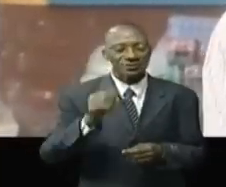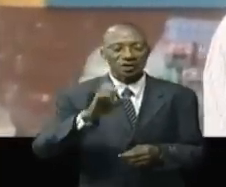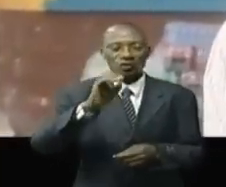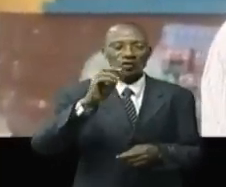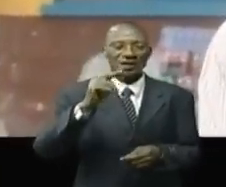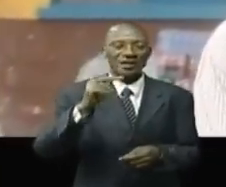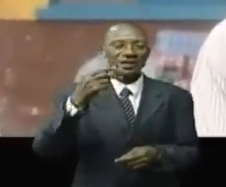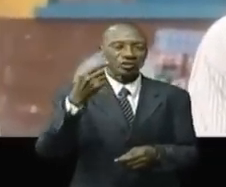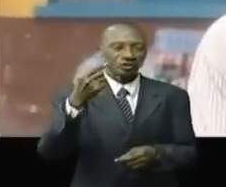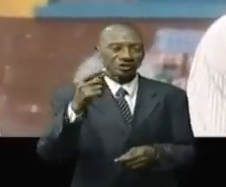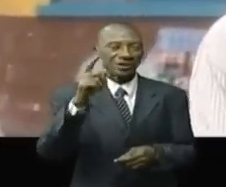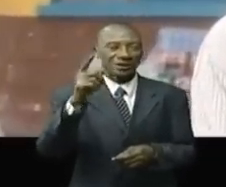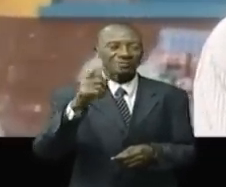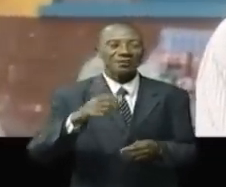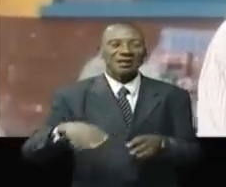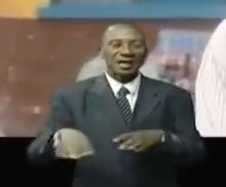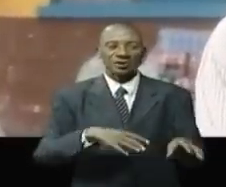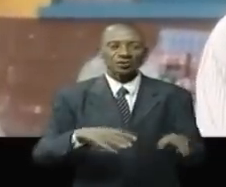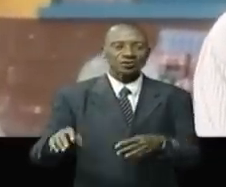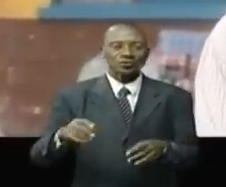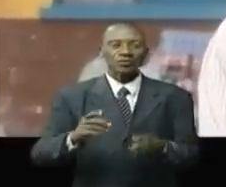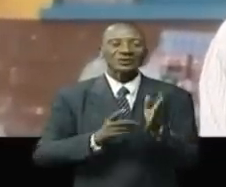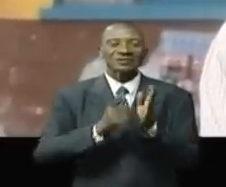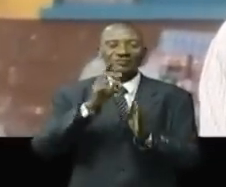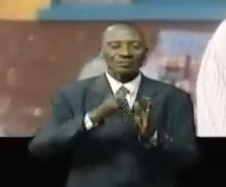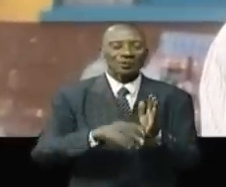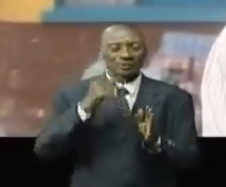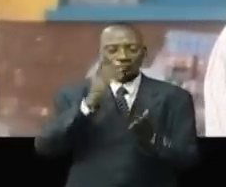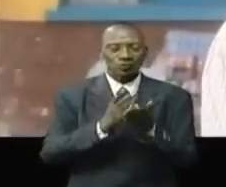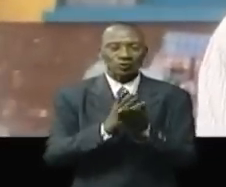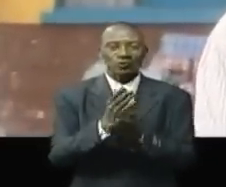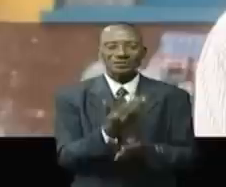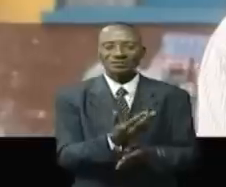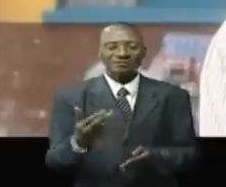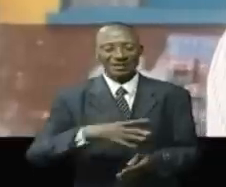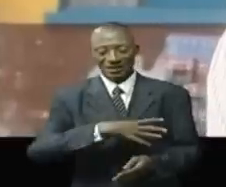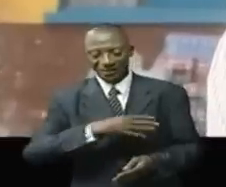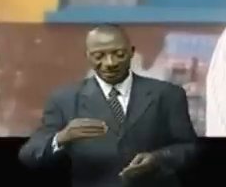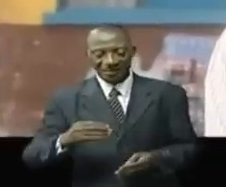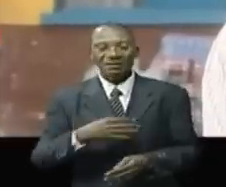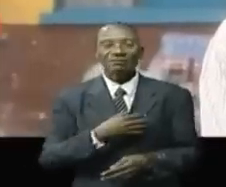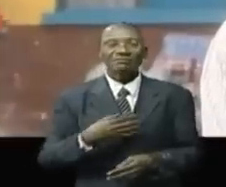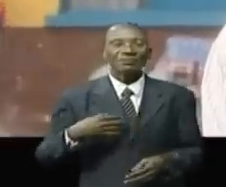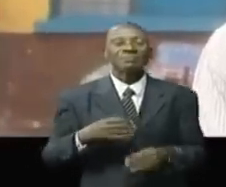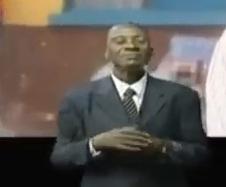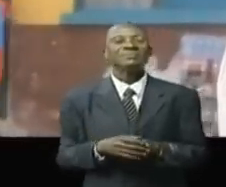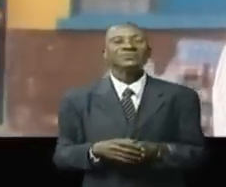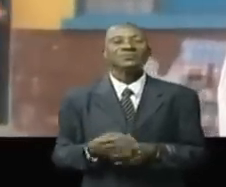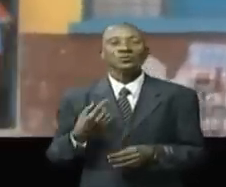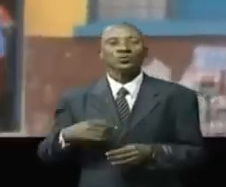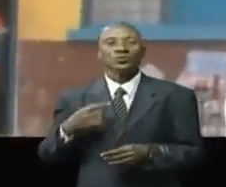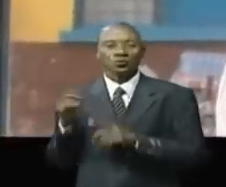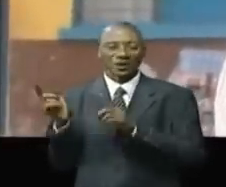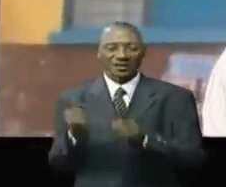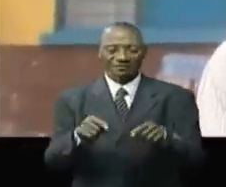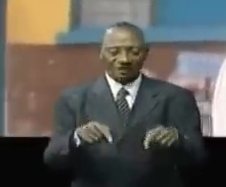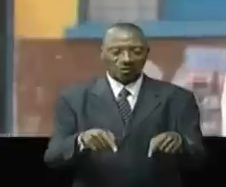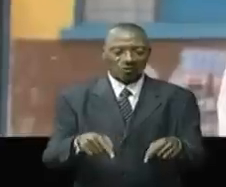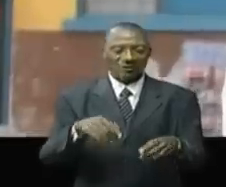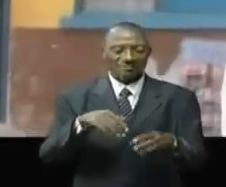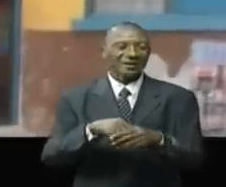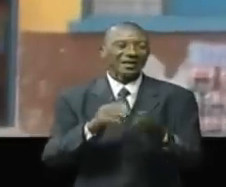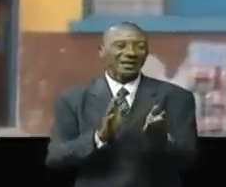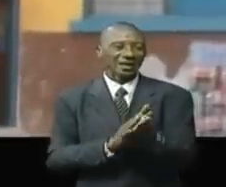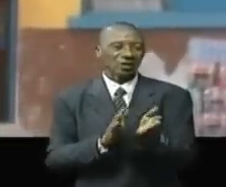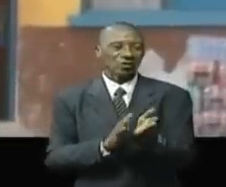ADEF, Action pour le développement des droits des enfants et de la femme. Nous sommes arrivés ici au complexe scolaire